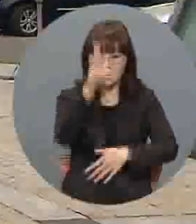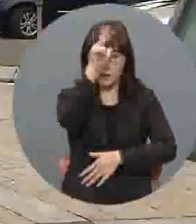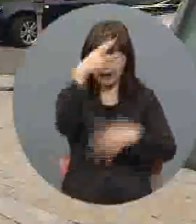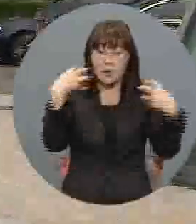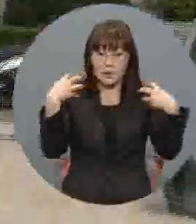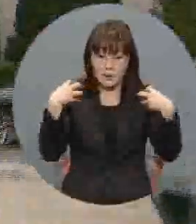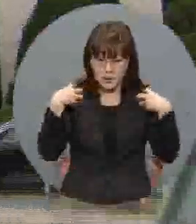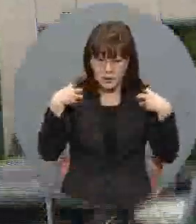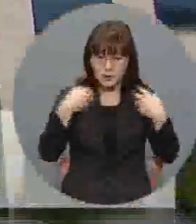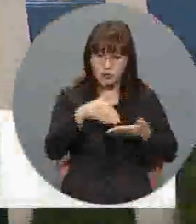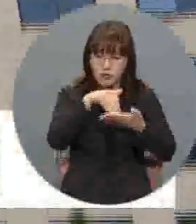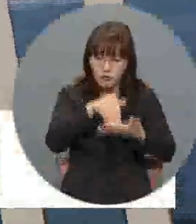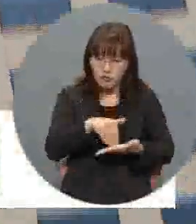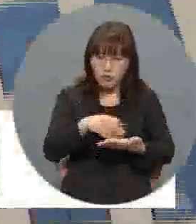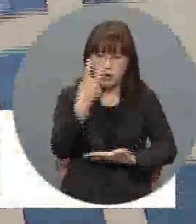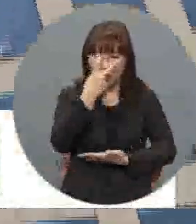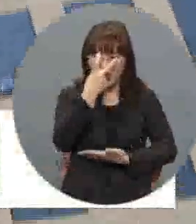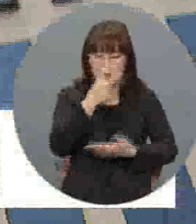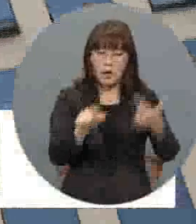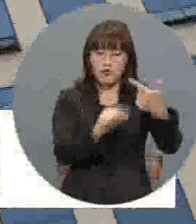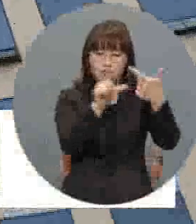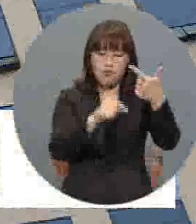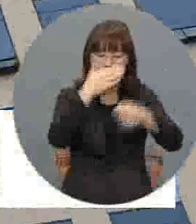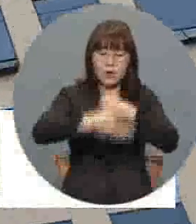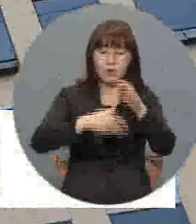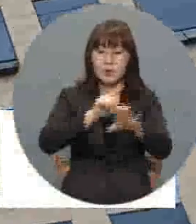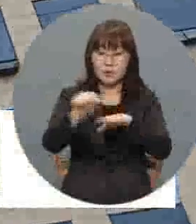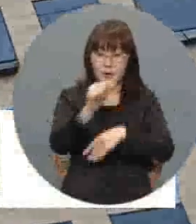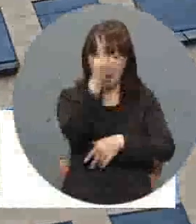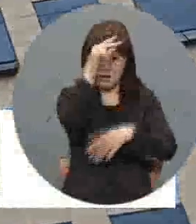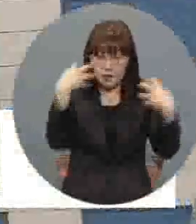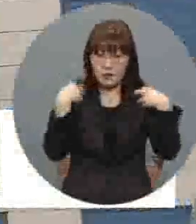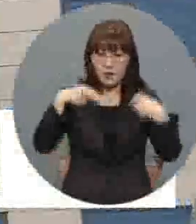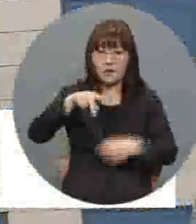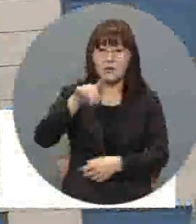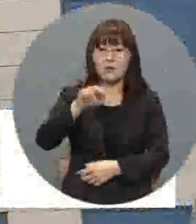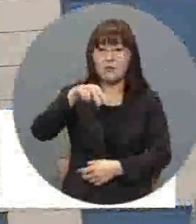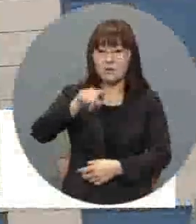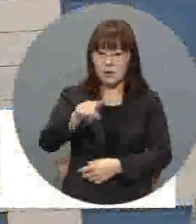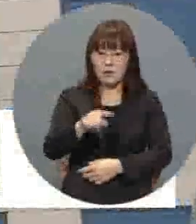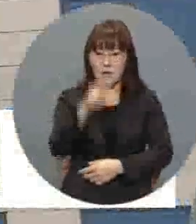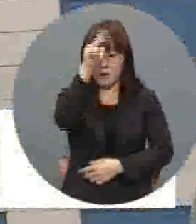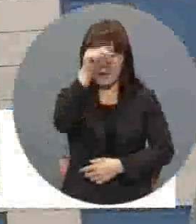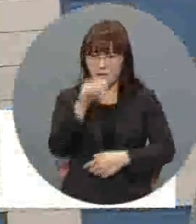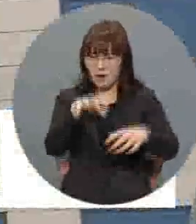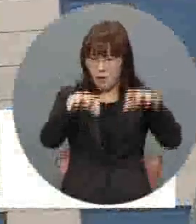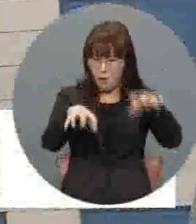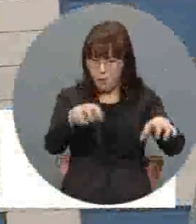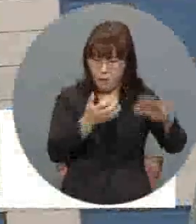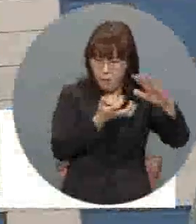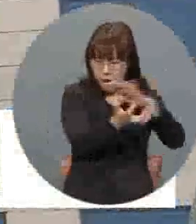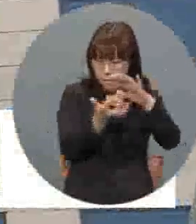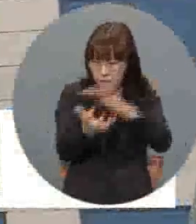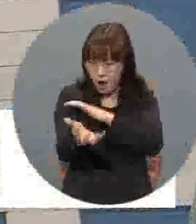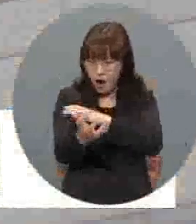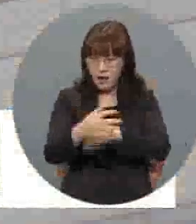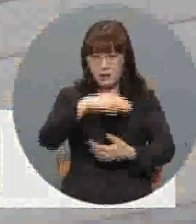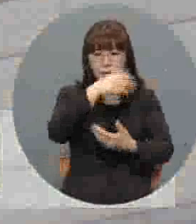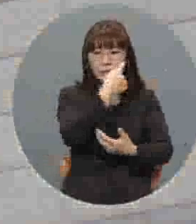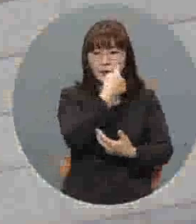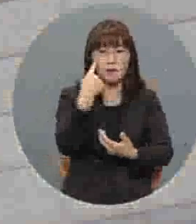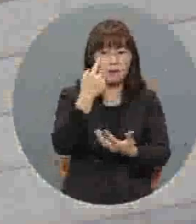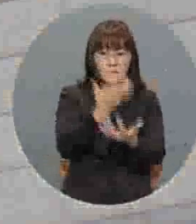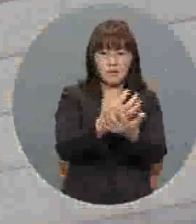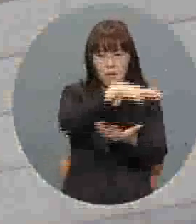경찰청 중대범죄수사과는 지난 6월 대구지방경찰청과 성서경찰서를 압수수색해 증거를 확보한 것으로